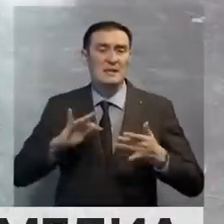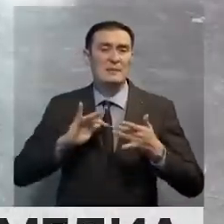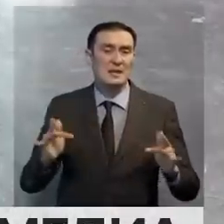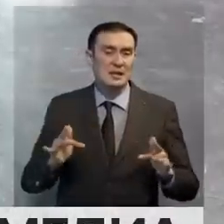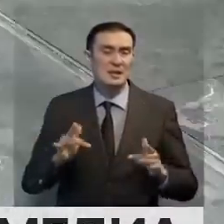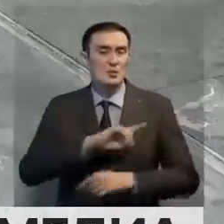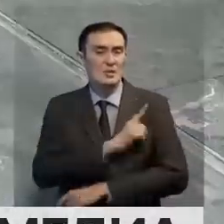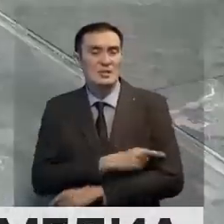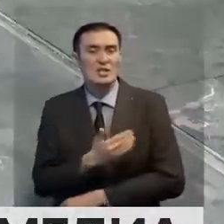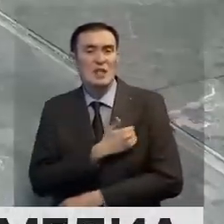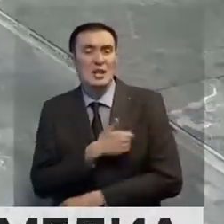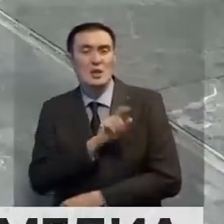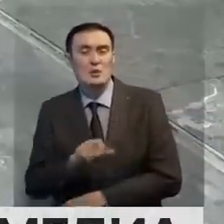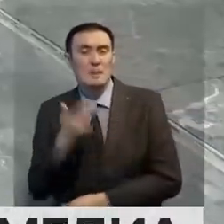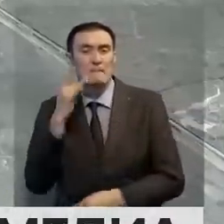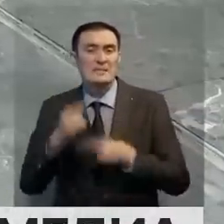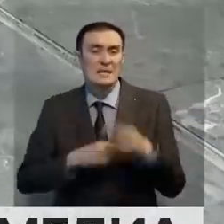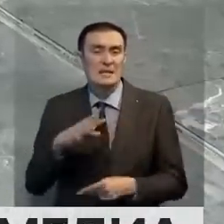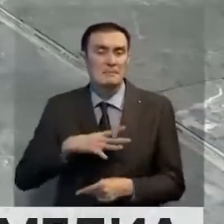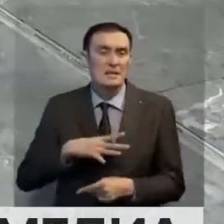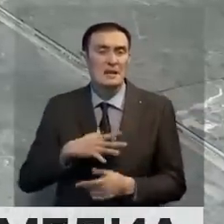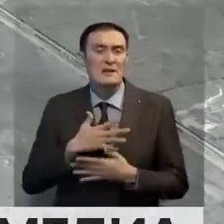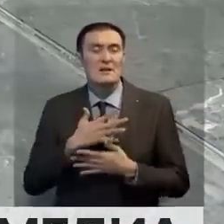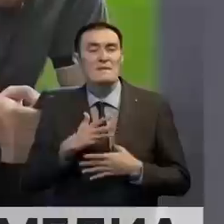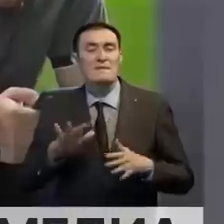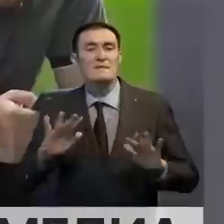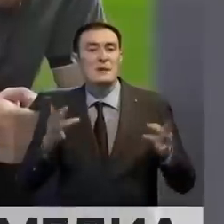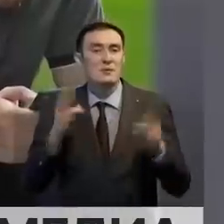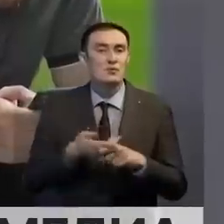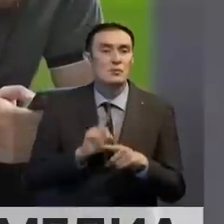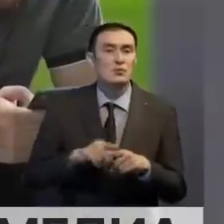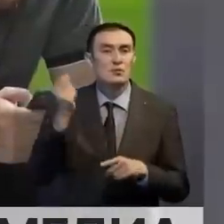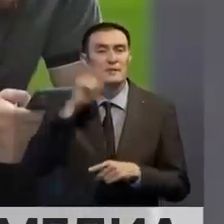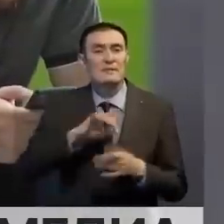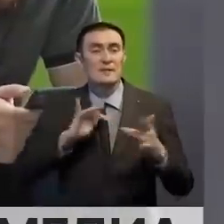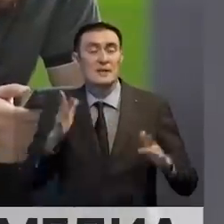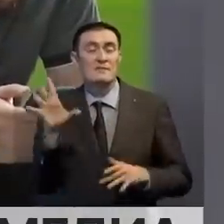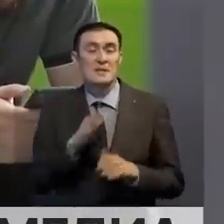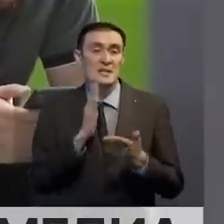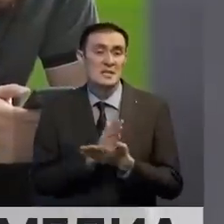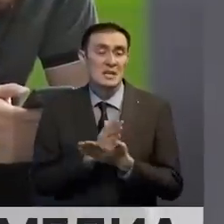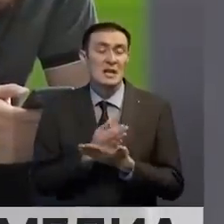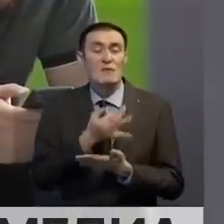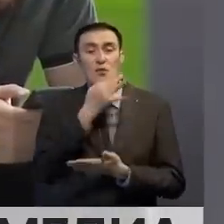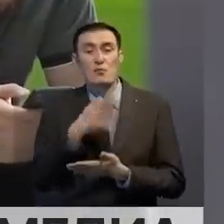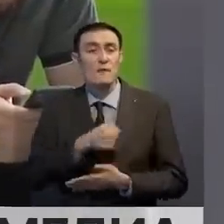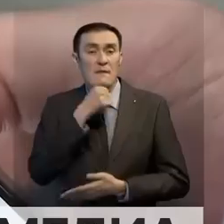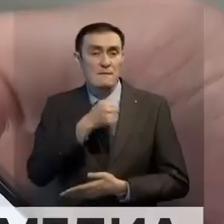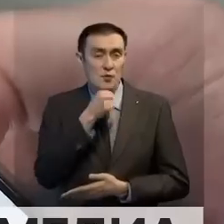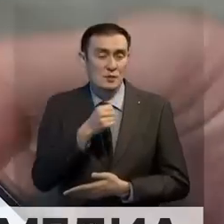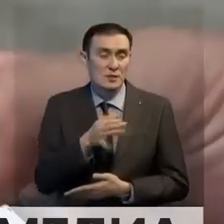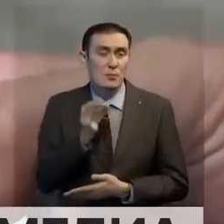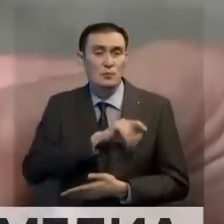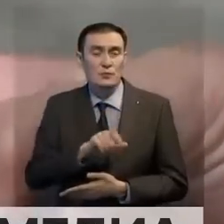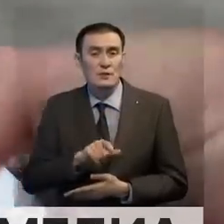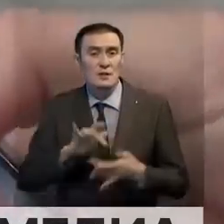интернета усиливается и желание людей постоянно быть в центре событий. Доступ в социальные сети сейчас есть у всех вне зависимости от возраста.